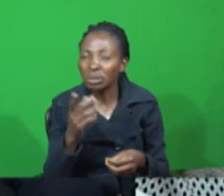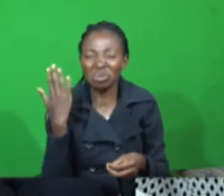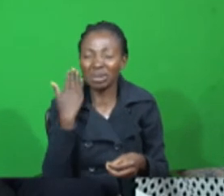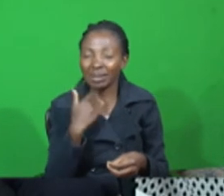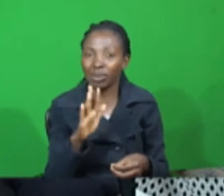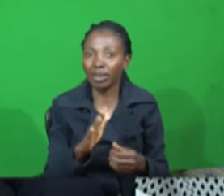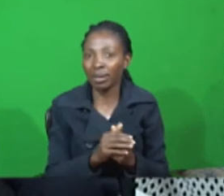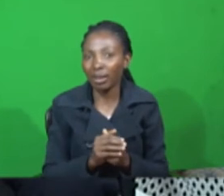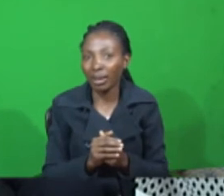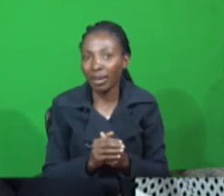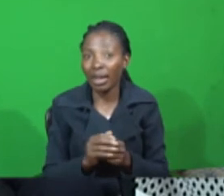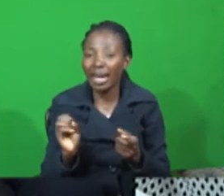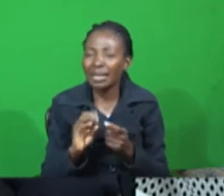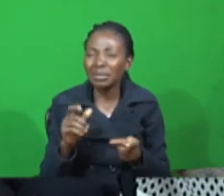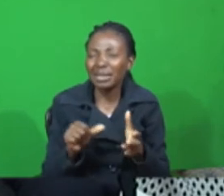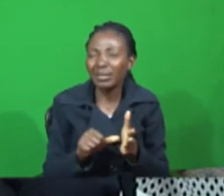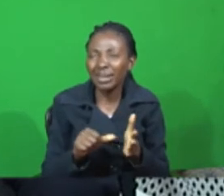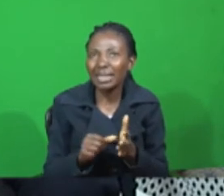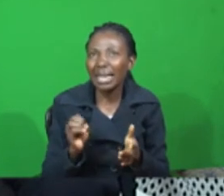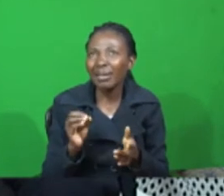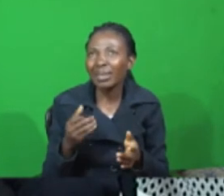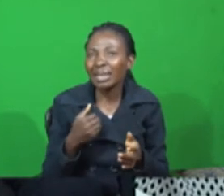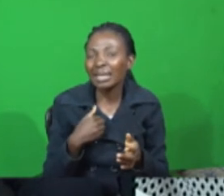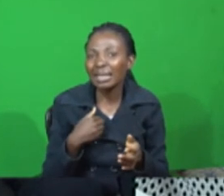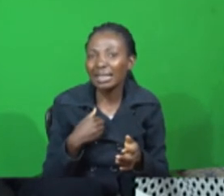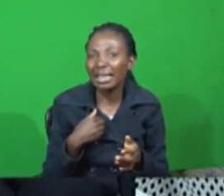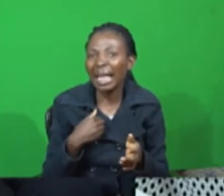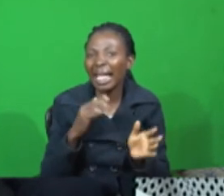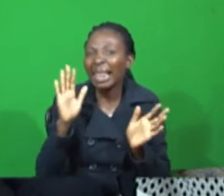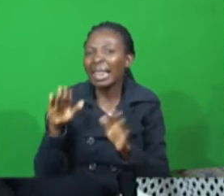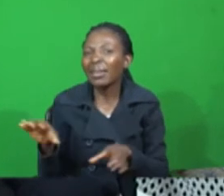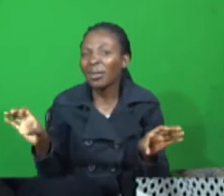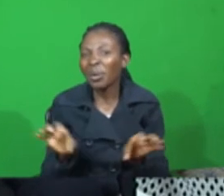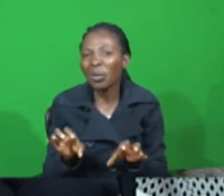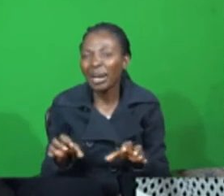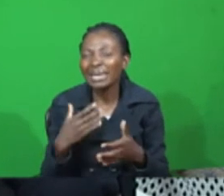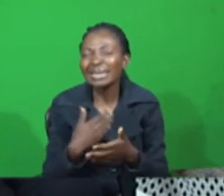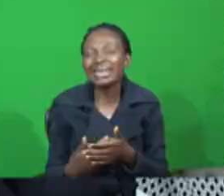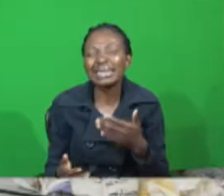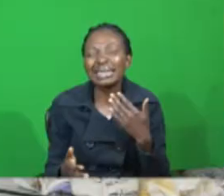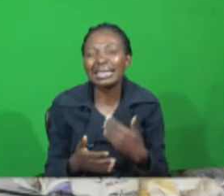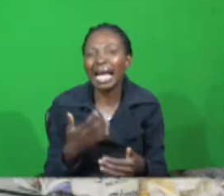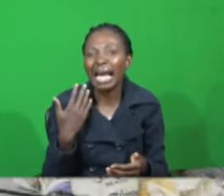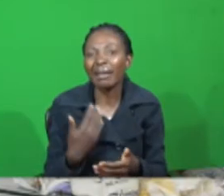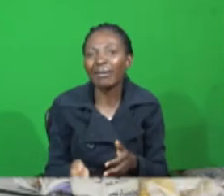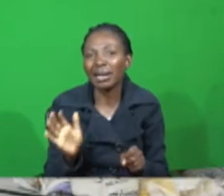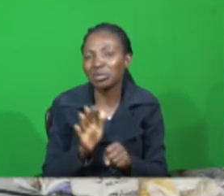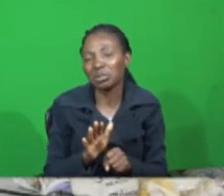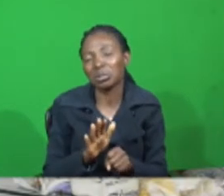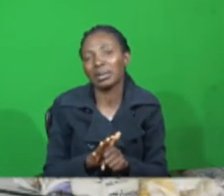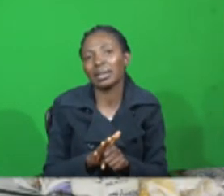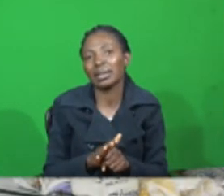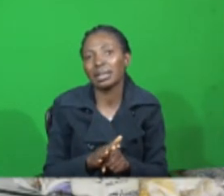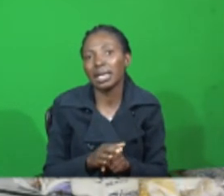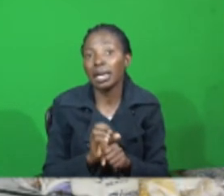iwo pamwe pacho ozeza kusiya basa futi kuti saka ndotangira kuti agofunga nhamo iri kumusha orit